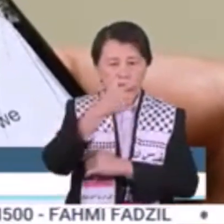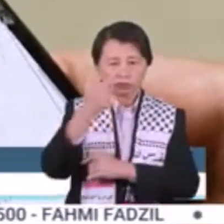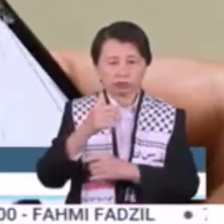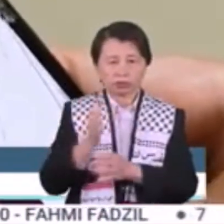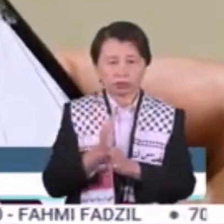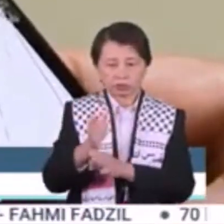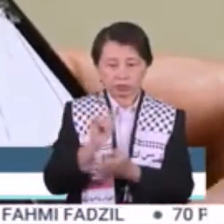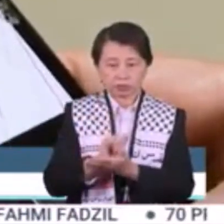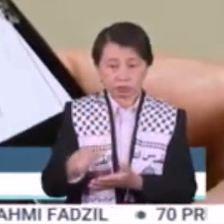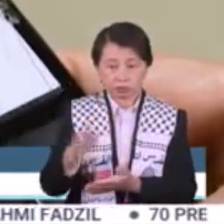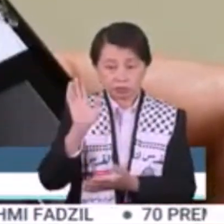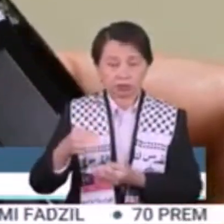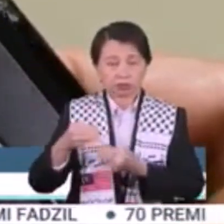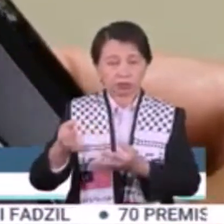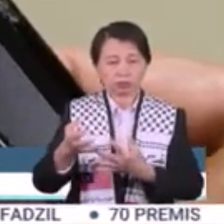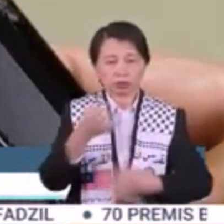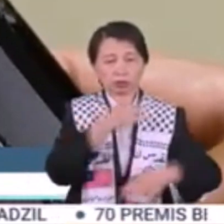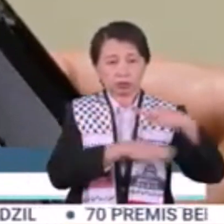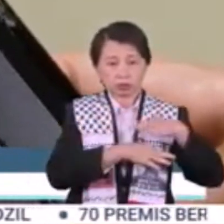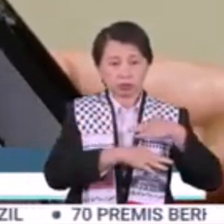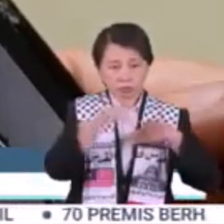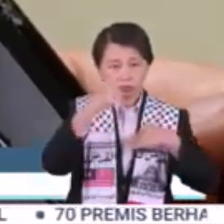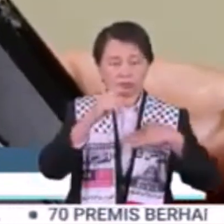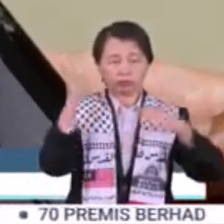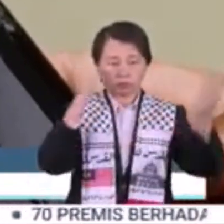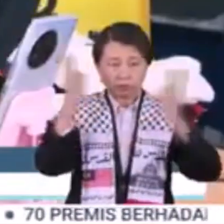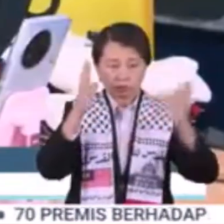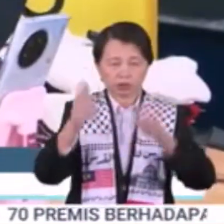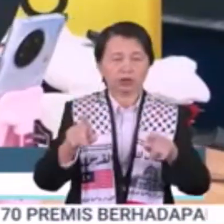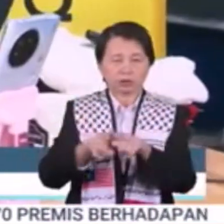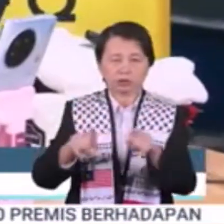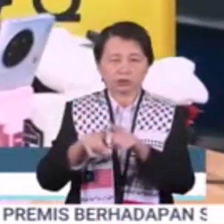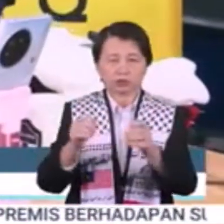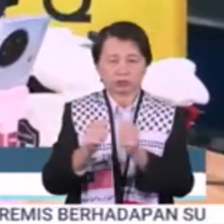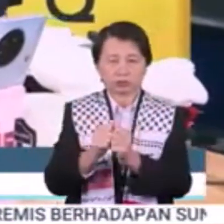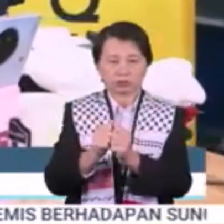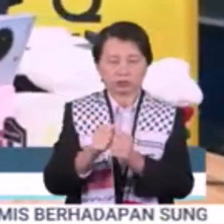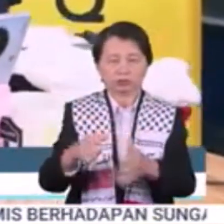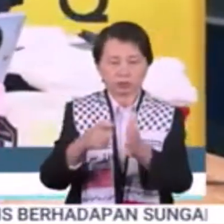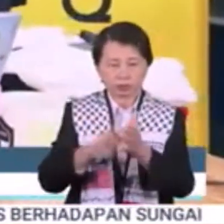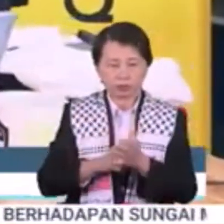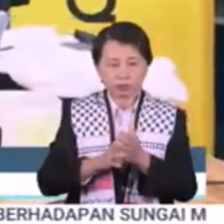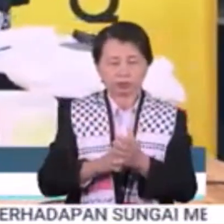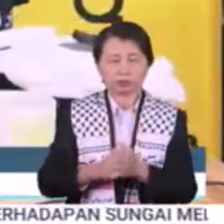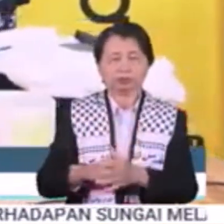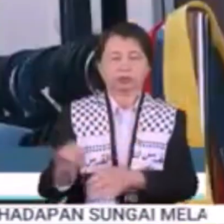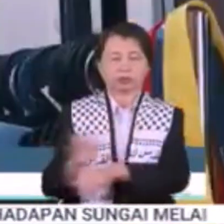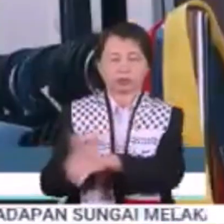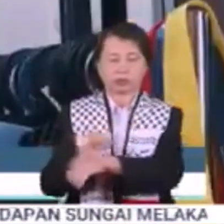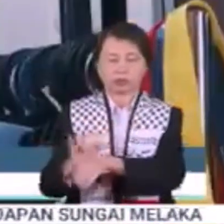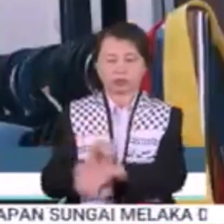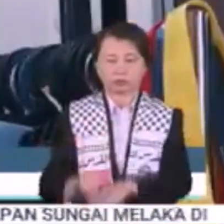sektor tersebut bakal memberi pulangan tinggi kepada negara seiring dengan keperluan industri.